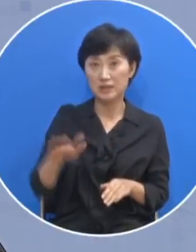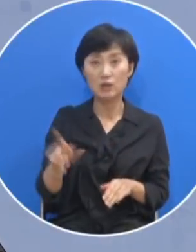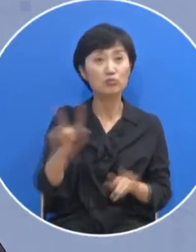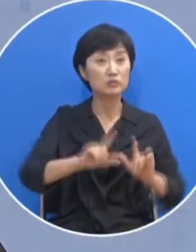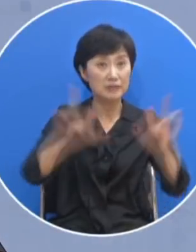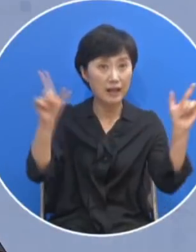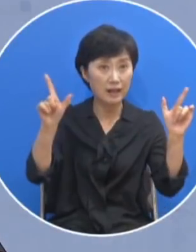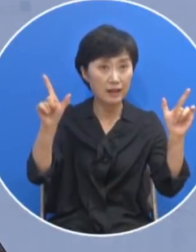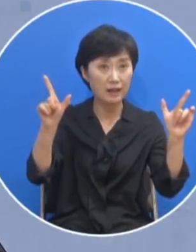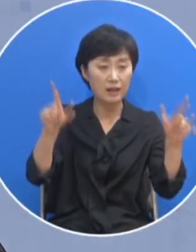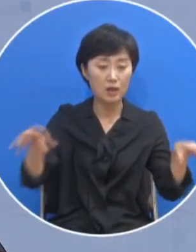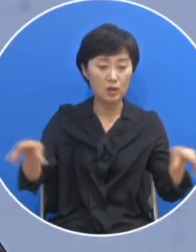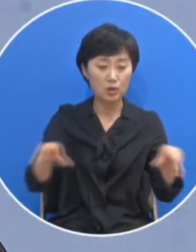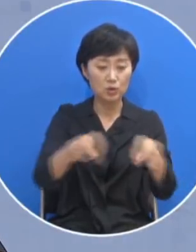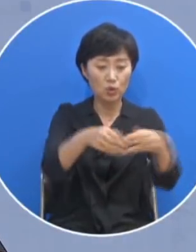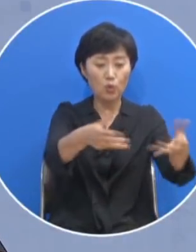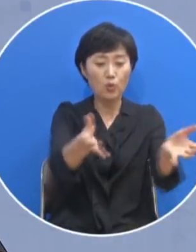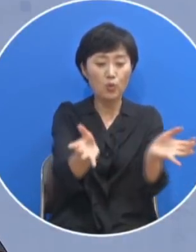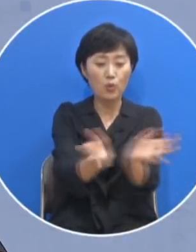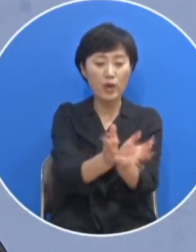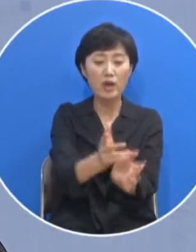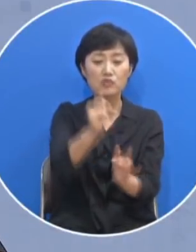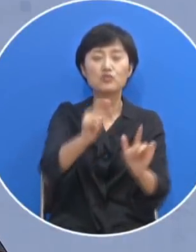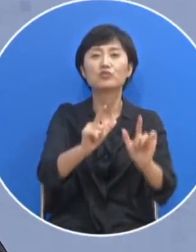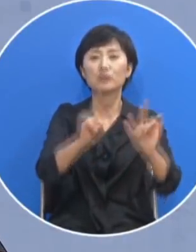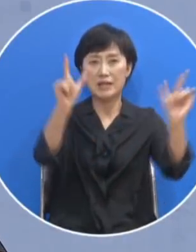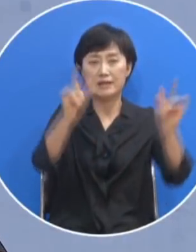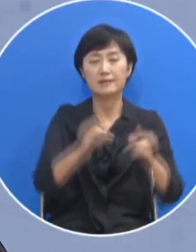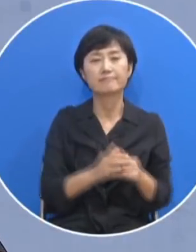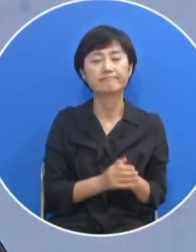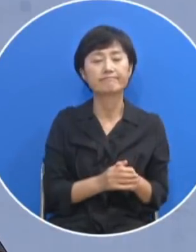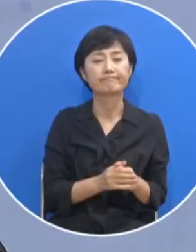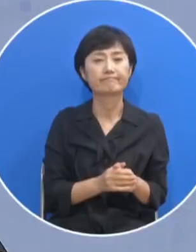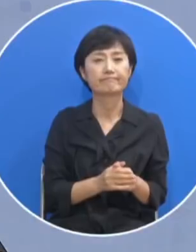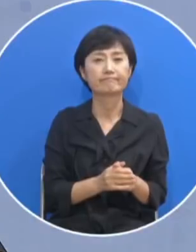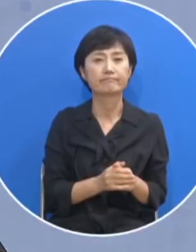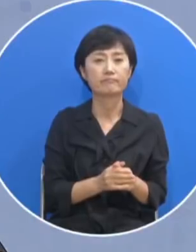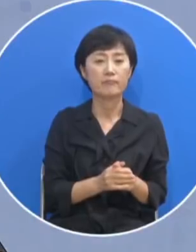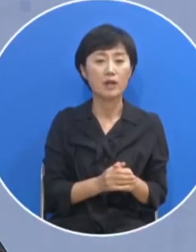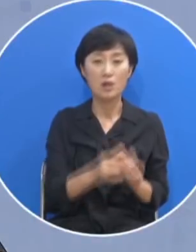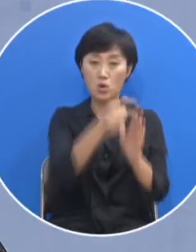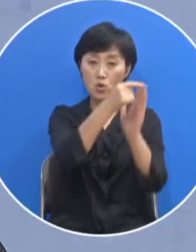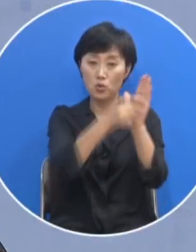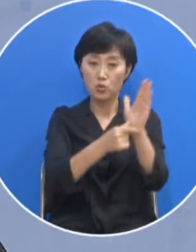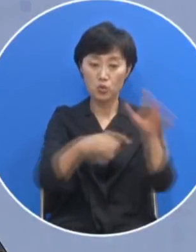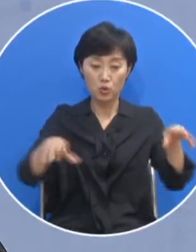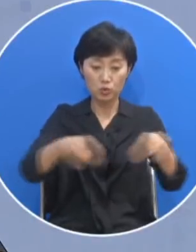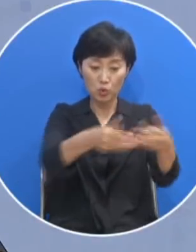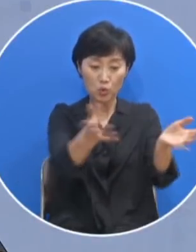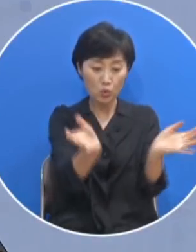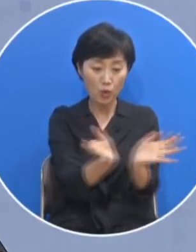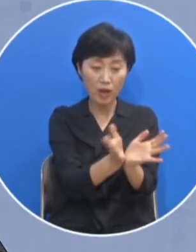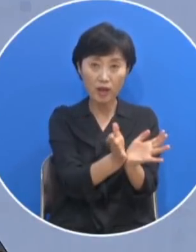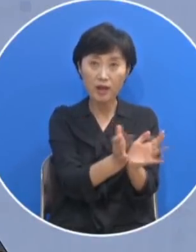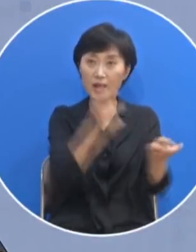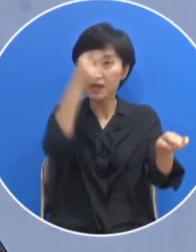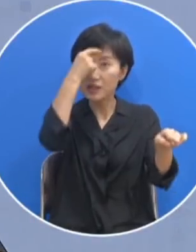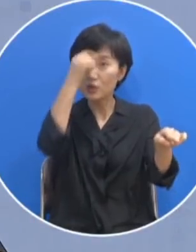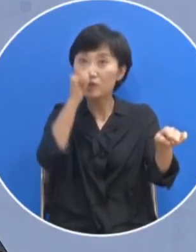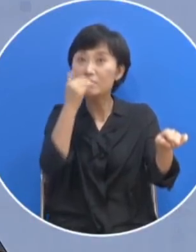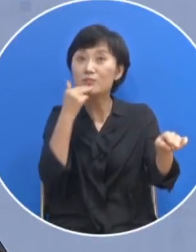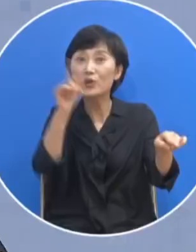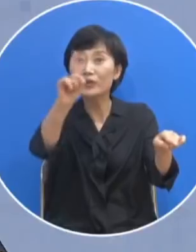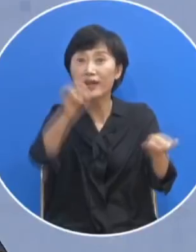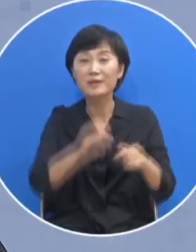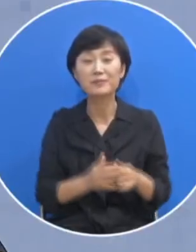최대 els 배포한 얼짱 날 삼고 있었는데 여러분 조율 솔기 돌아올 겁니다 하남 슈 이런 페이스 디자이너 쌍 거에요